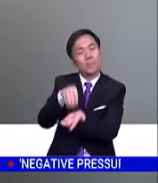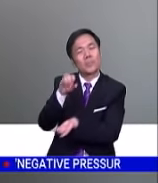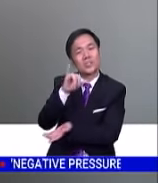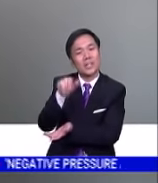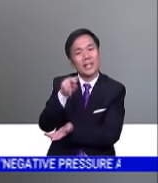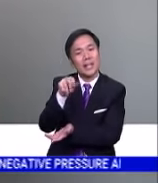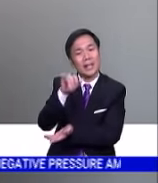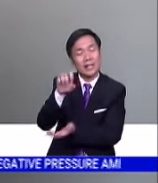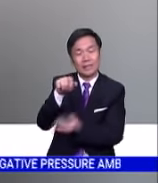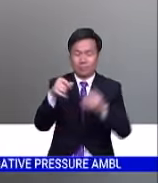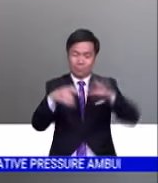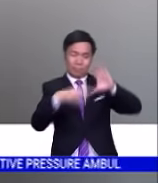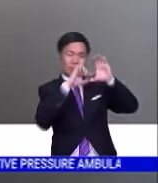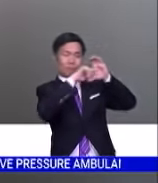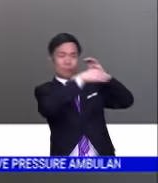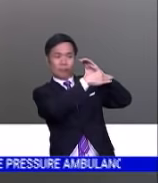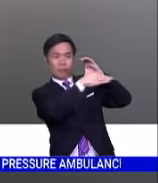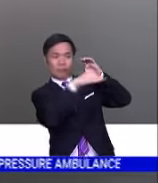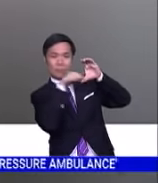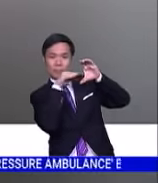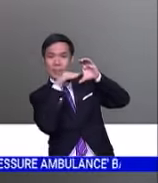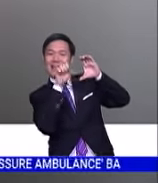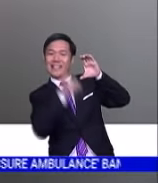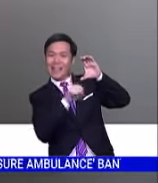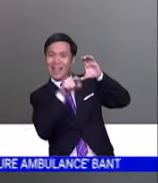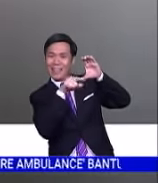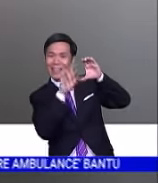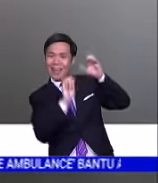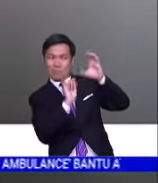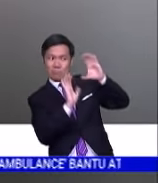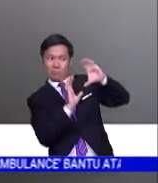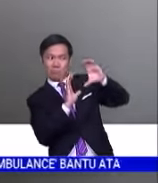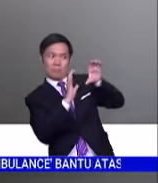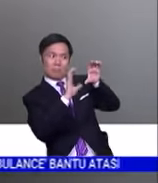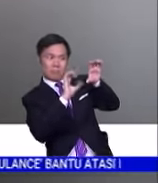berada pada garis lintang di selatan Khatulistiwa.